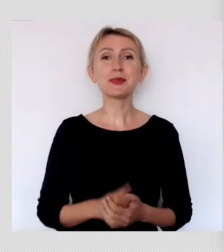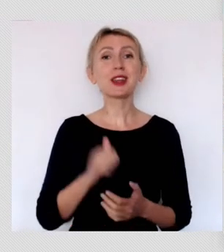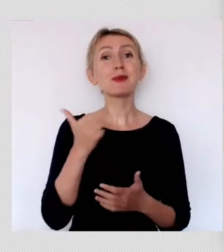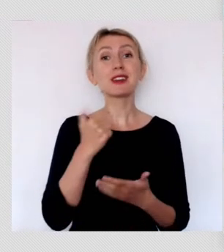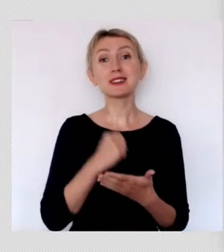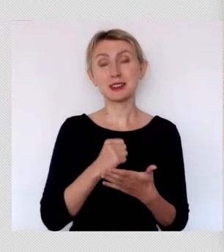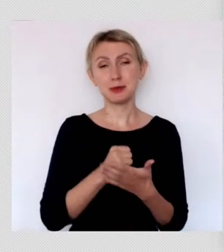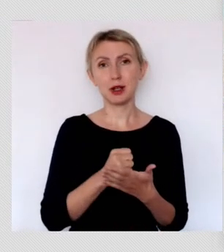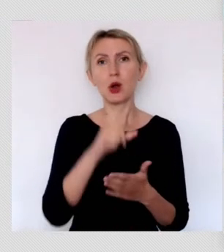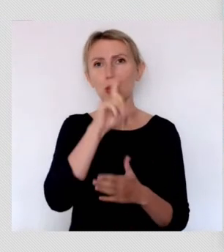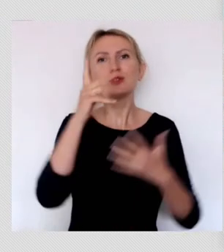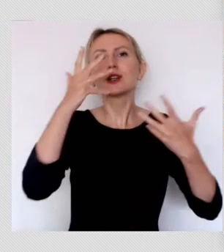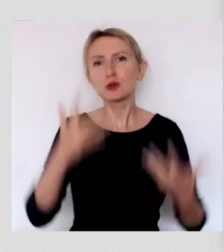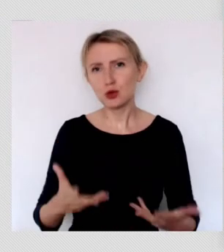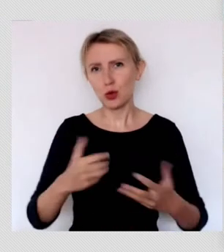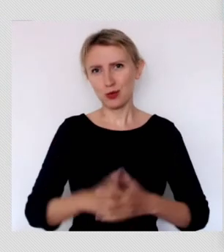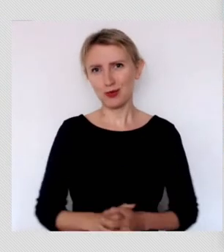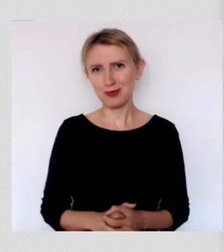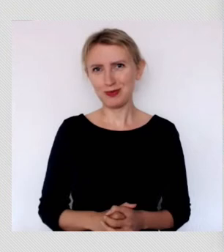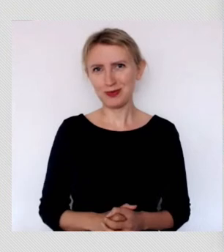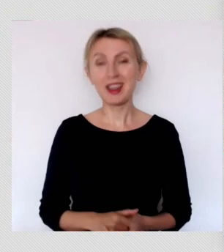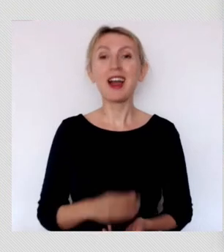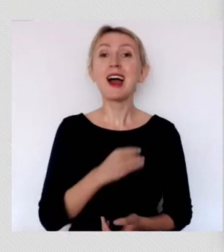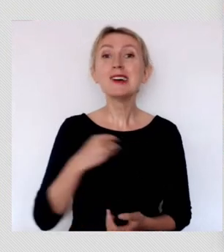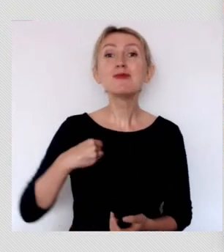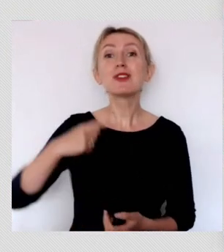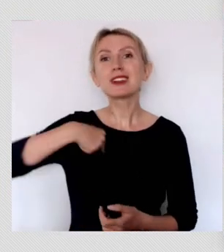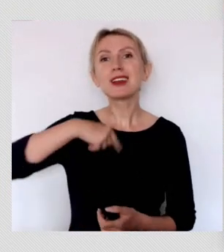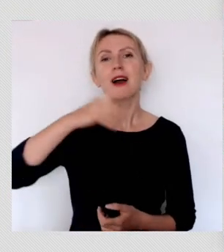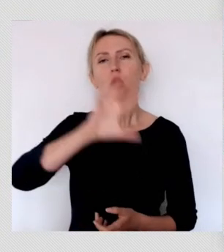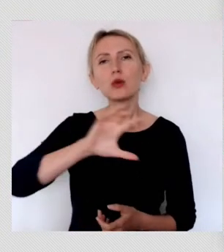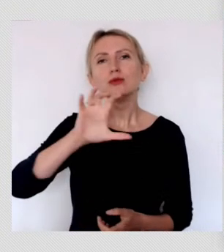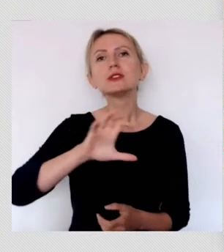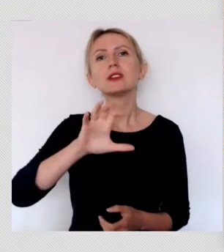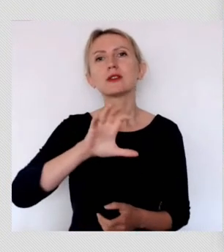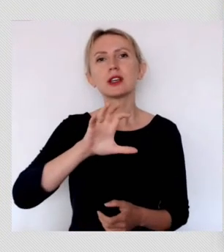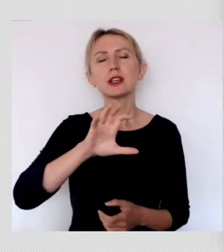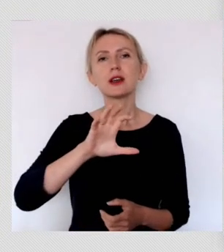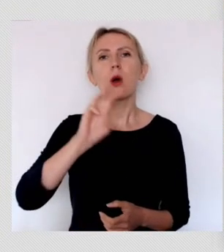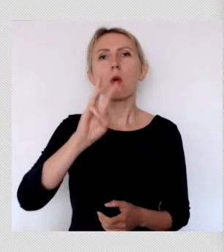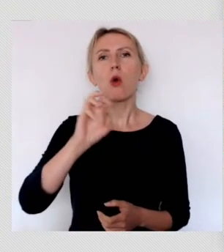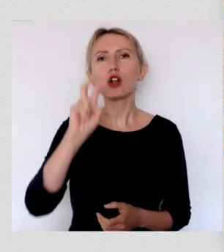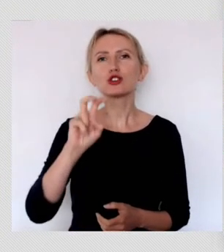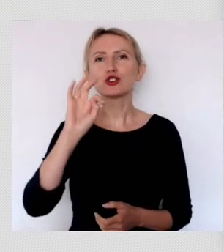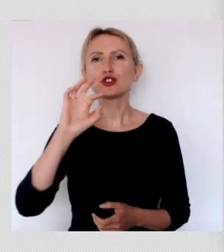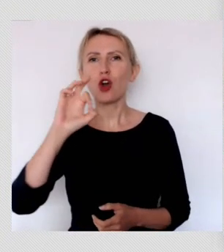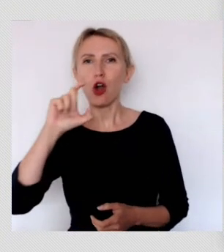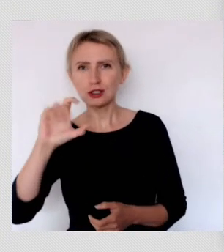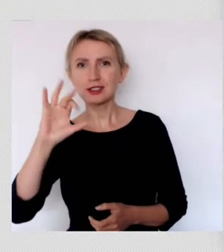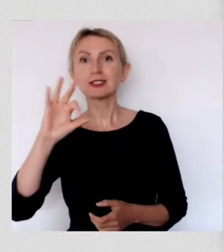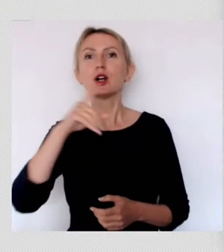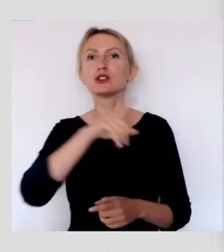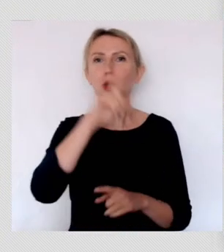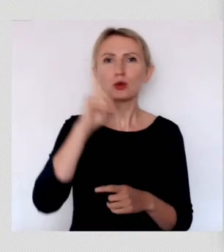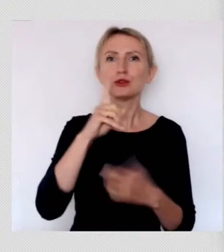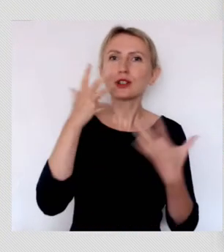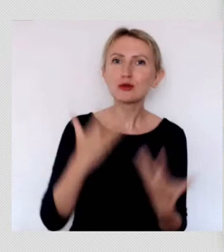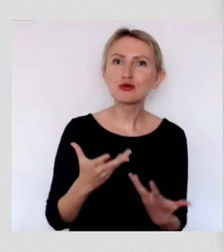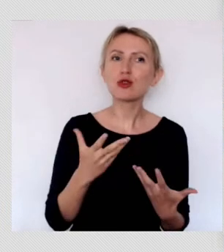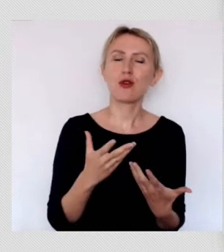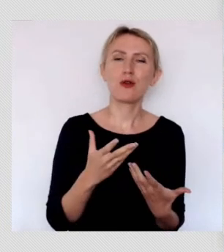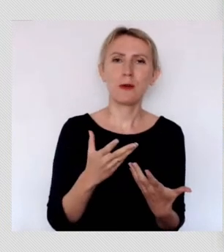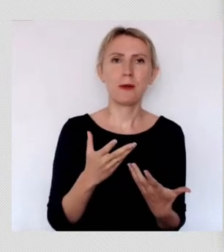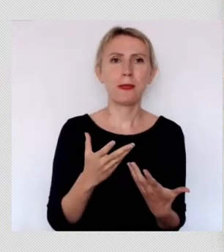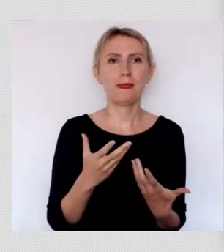rzecz jest, że ludzie chcą. Ta Polska, którą ja obserwuję, my w Łodzi obserwujemy, jest taka, że ludzie chcą, też w której